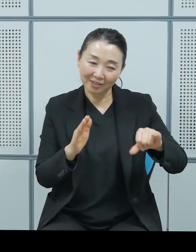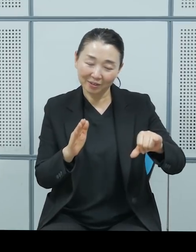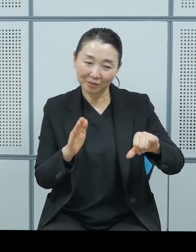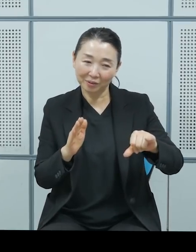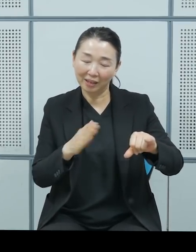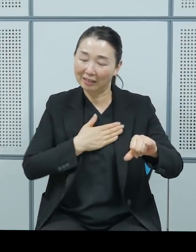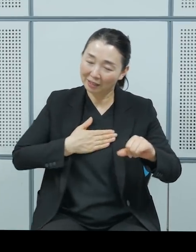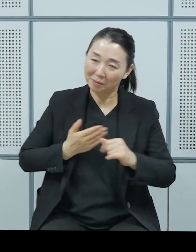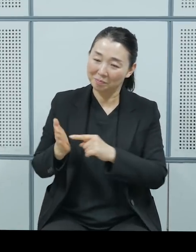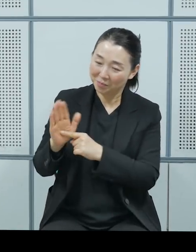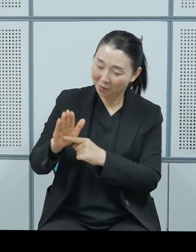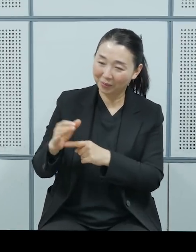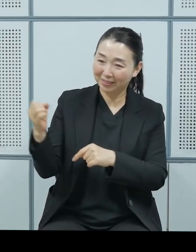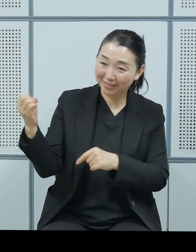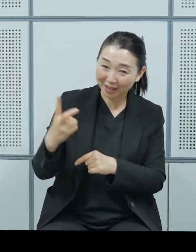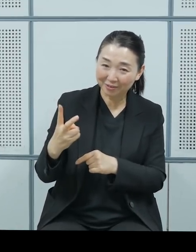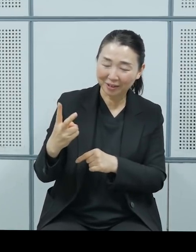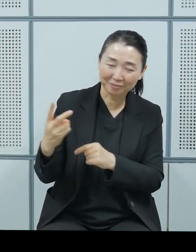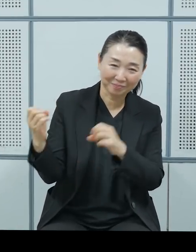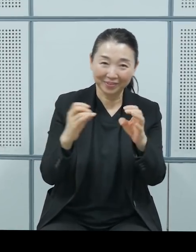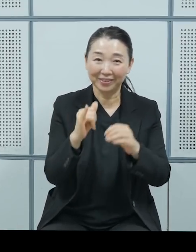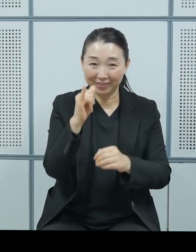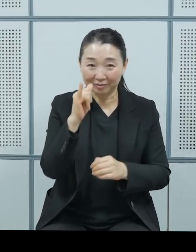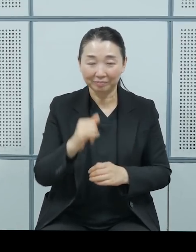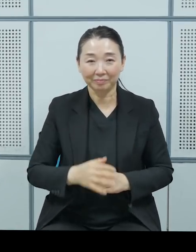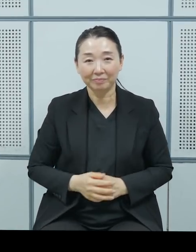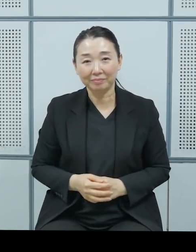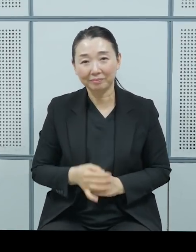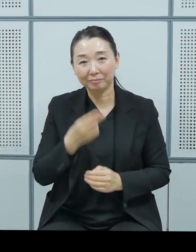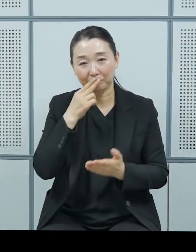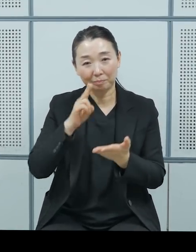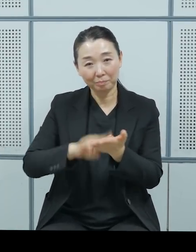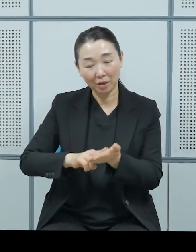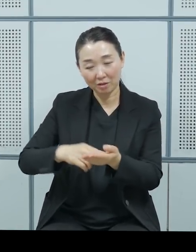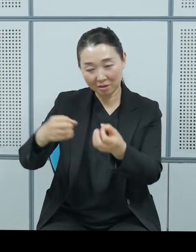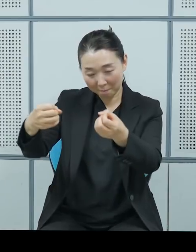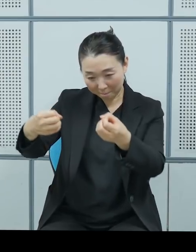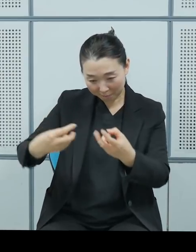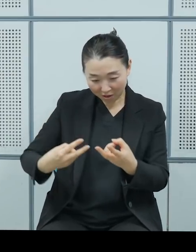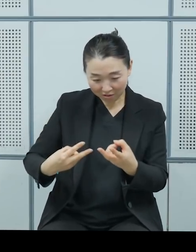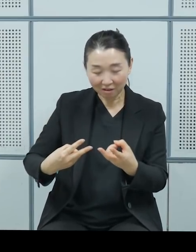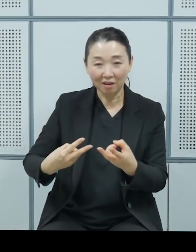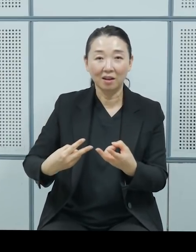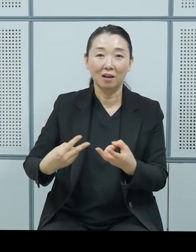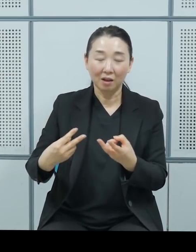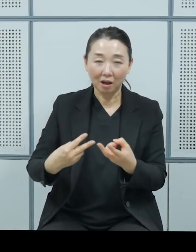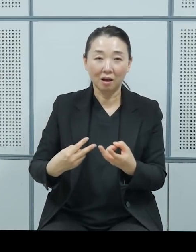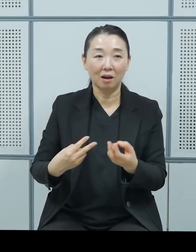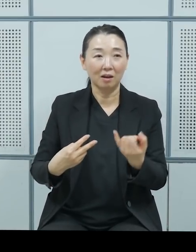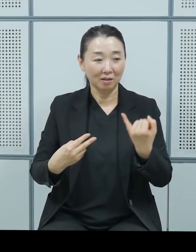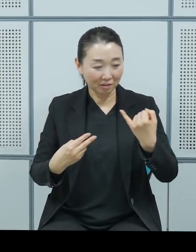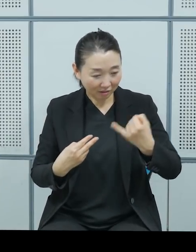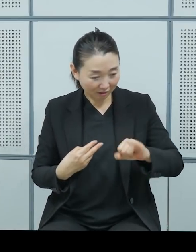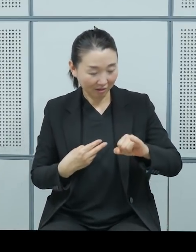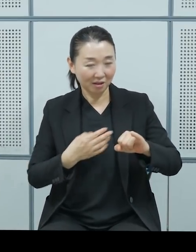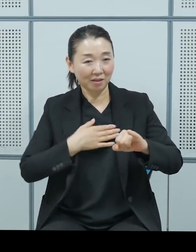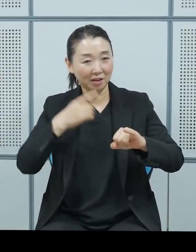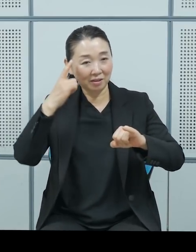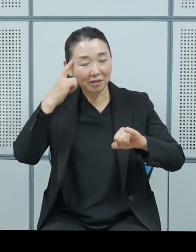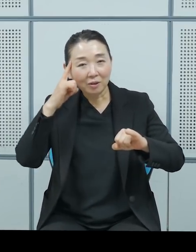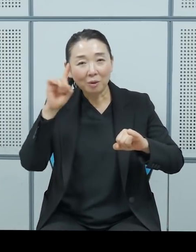표현을 자주 해요. 그래서 네. 저 편지 받고 이 녀석이 나에 대해서 어떻게